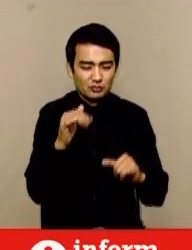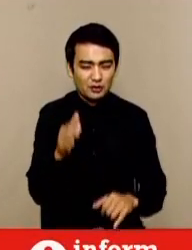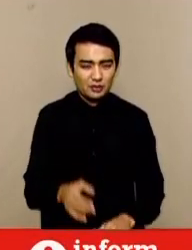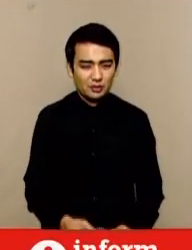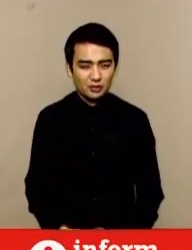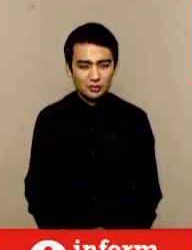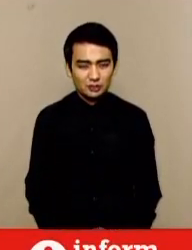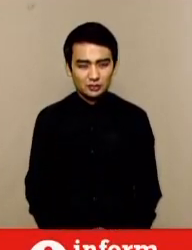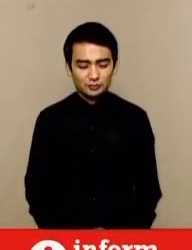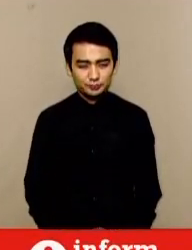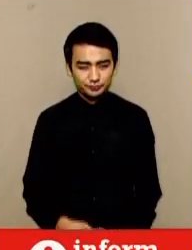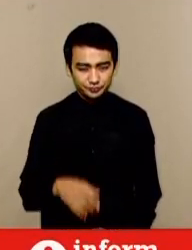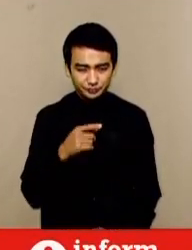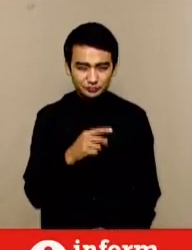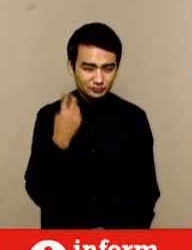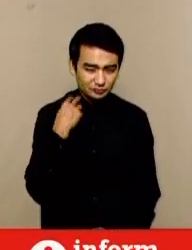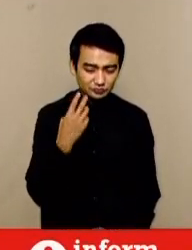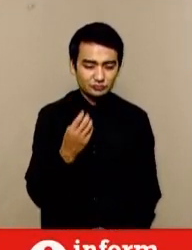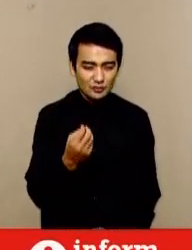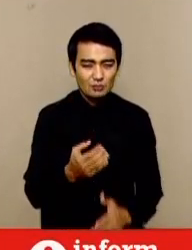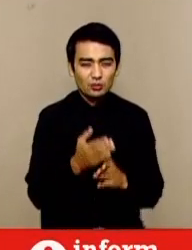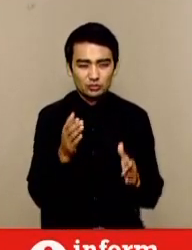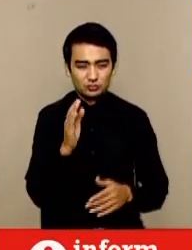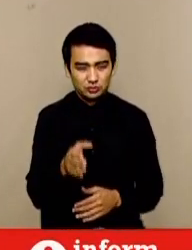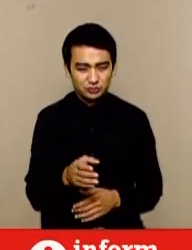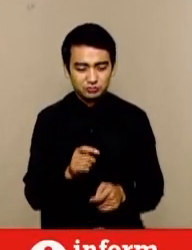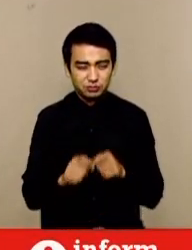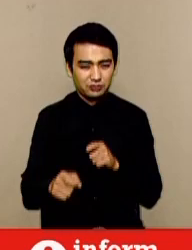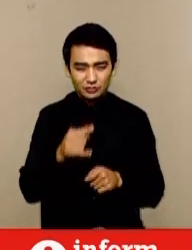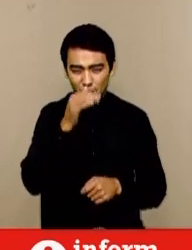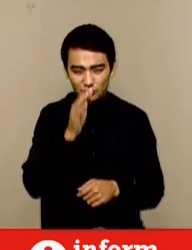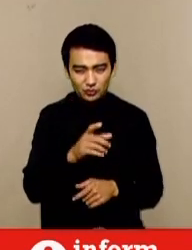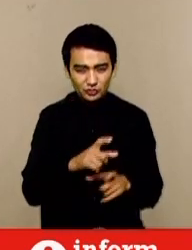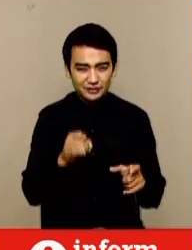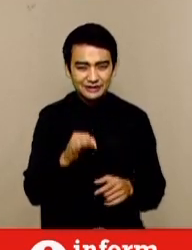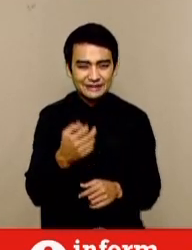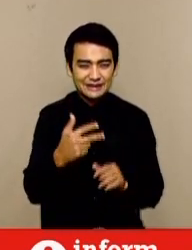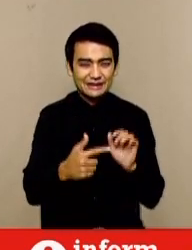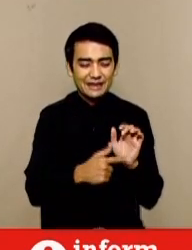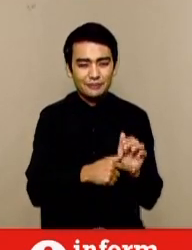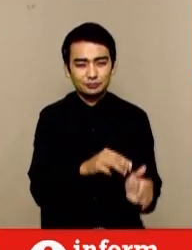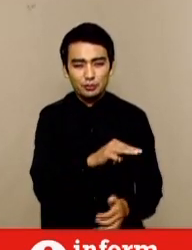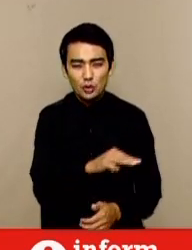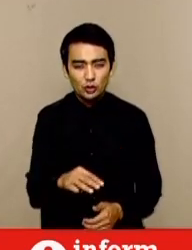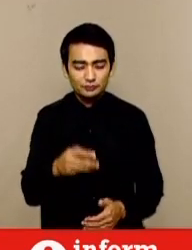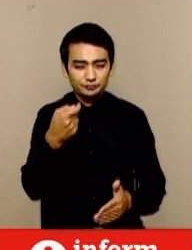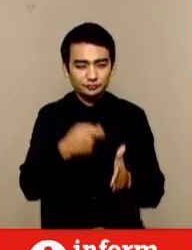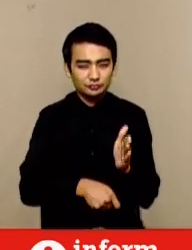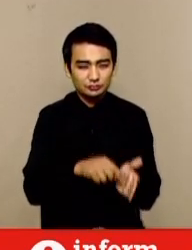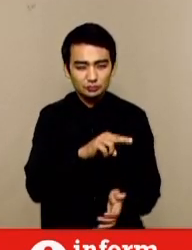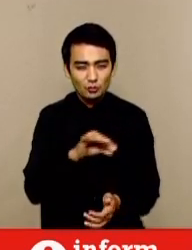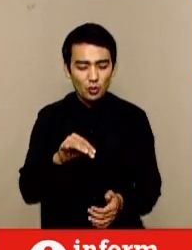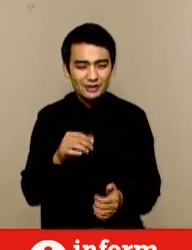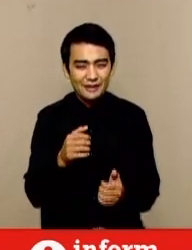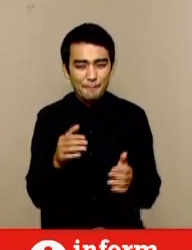Дефолтов будет еще больше. У нас было 37 миллионов арестов по